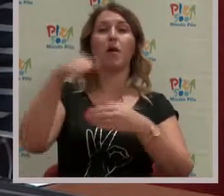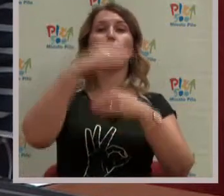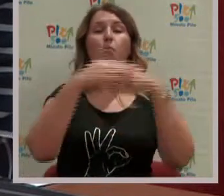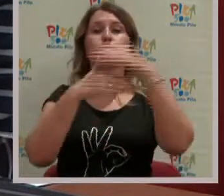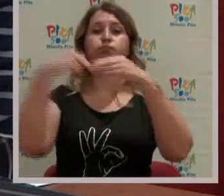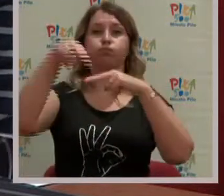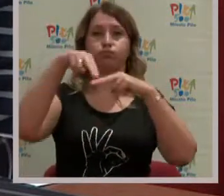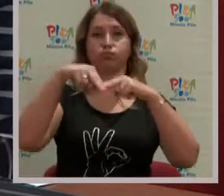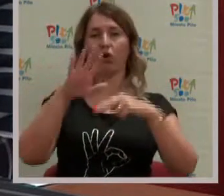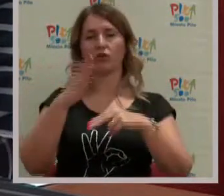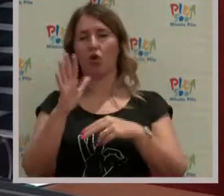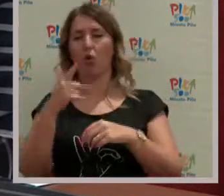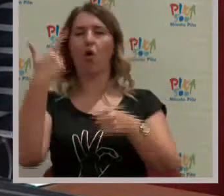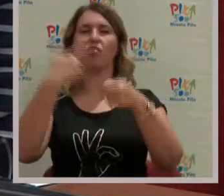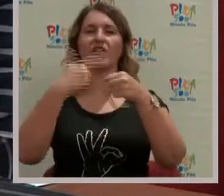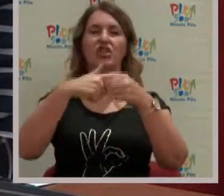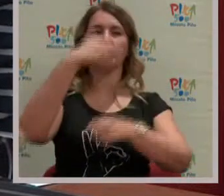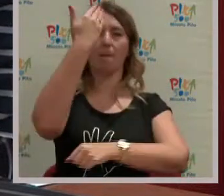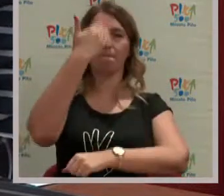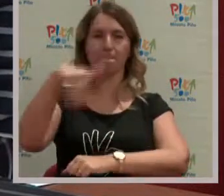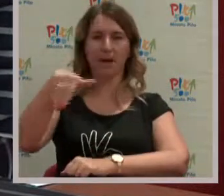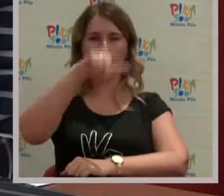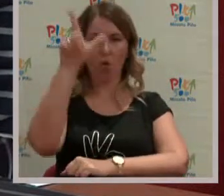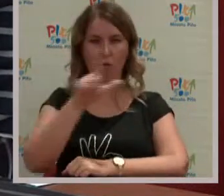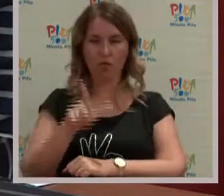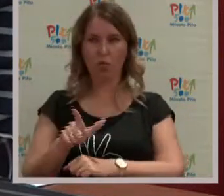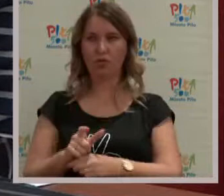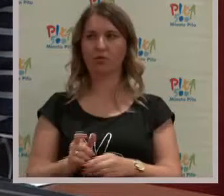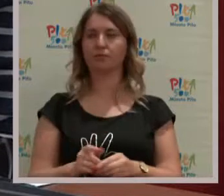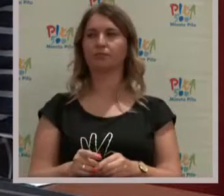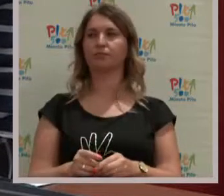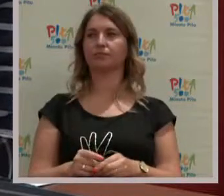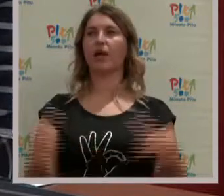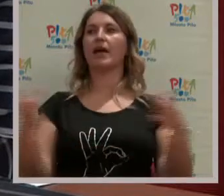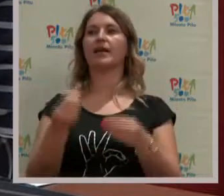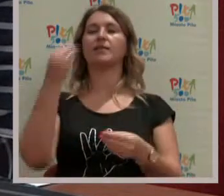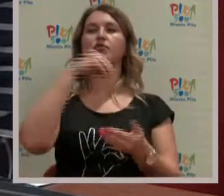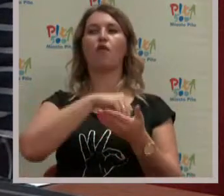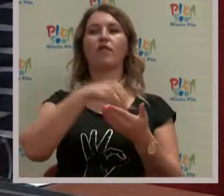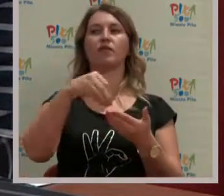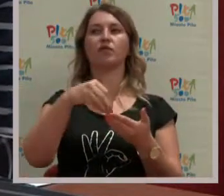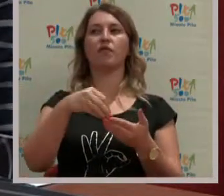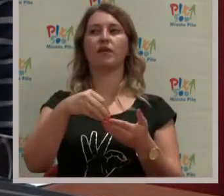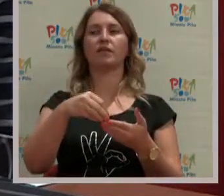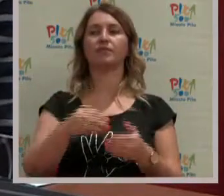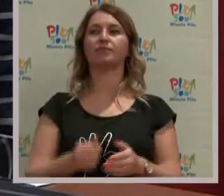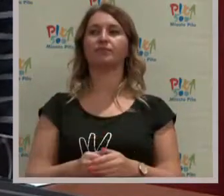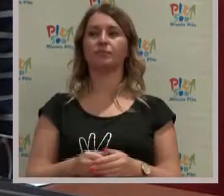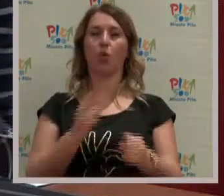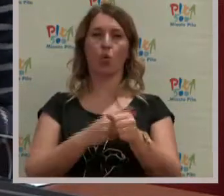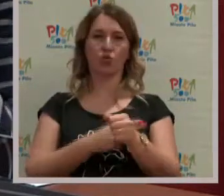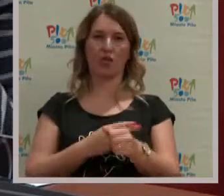się na poziomie blisko 20 milionów złotych łącznie z uzyskanym dofinansowaniem z Urzędu Marszałkowskiego